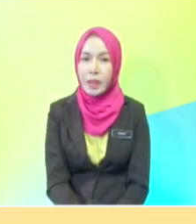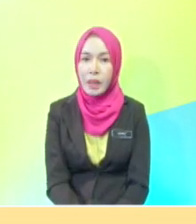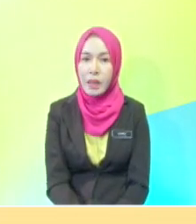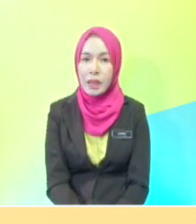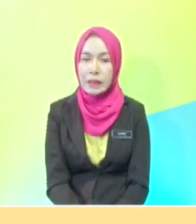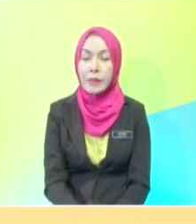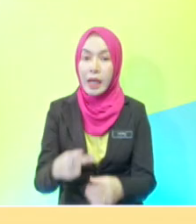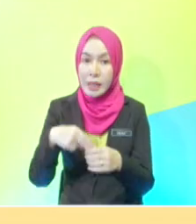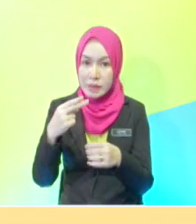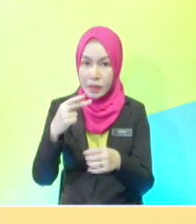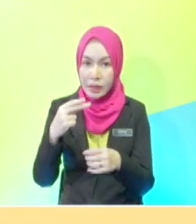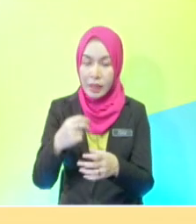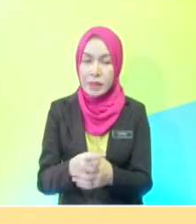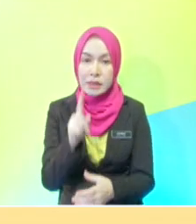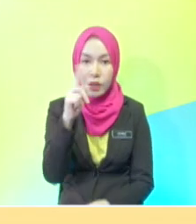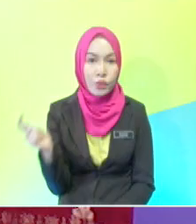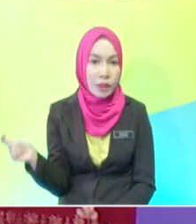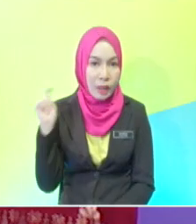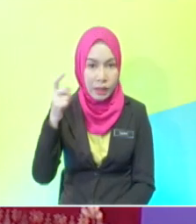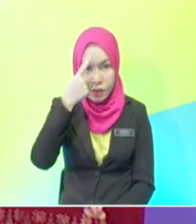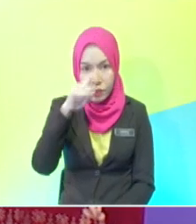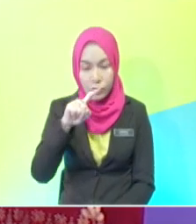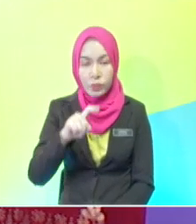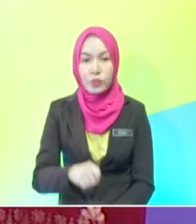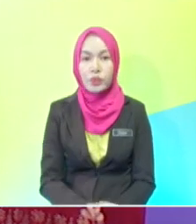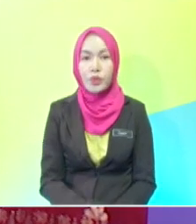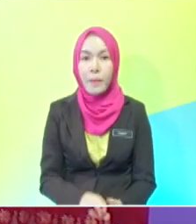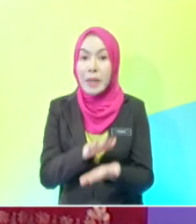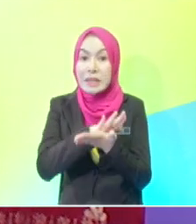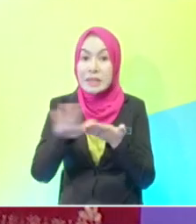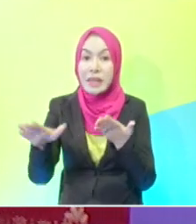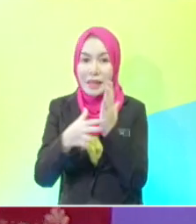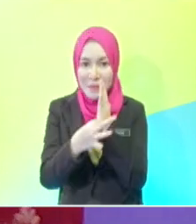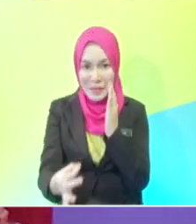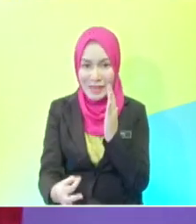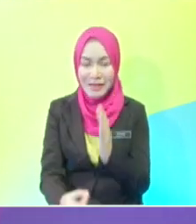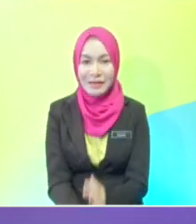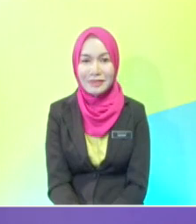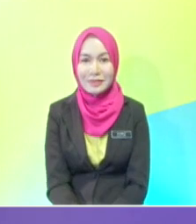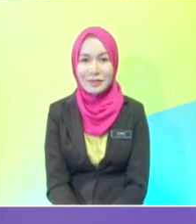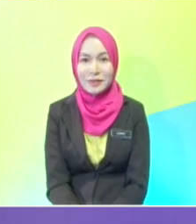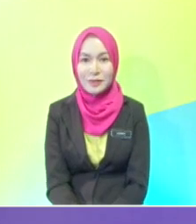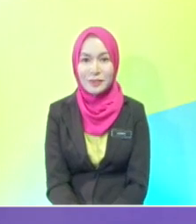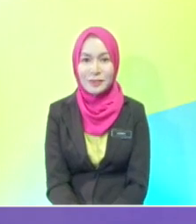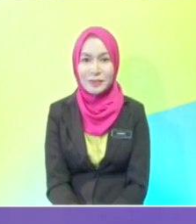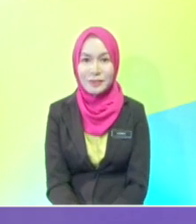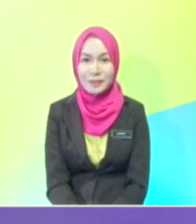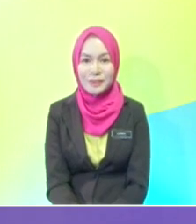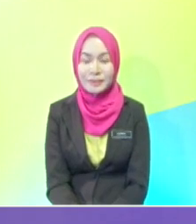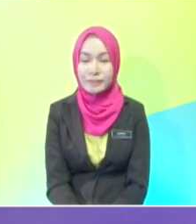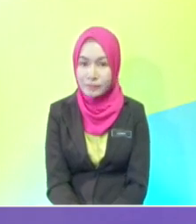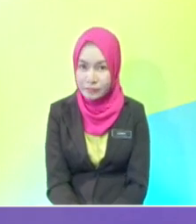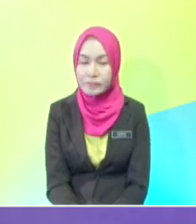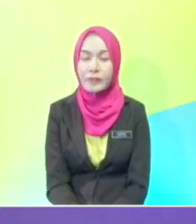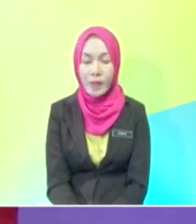dia boleh Uraikan minyak tuh untuk hasilkan tenaga jadi dalam masa yang sama dia akan membersihkan minyak yang